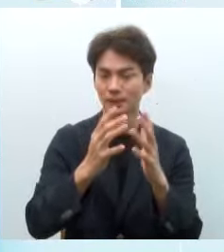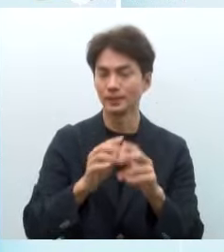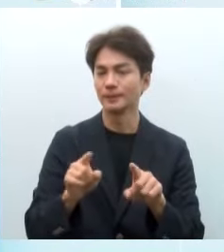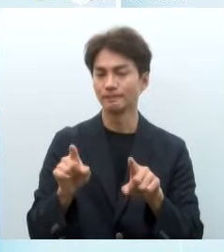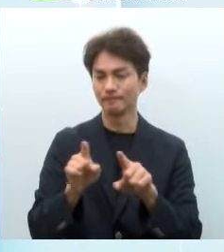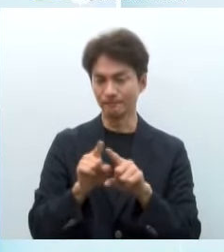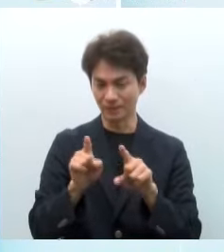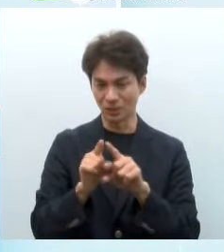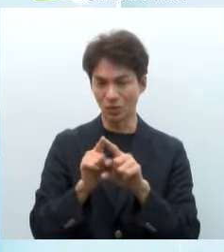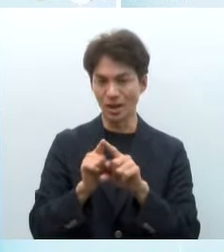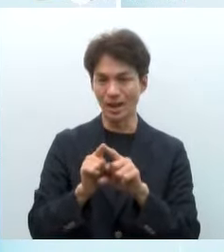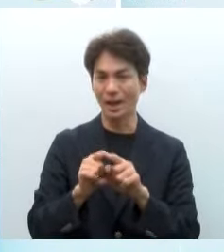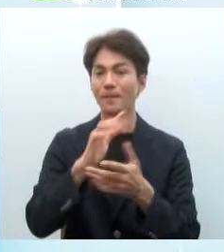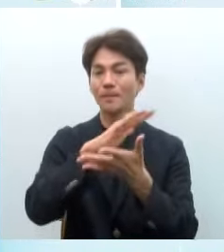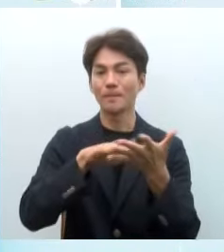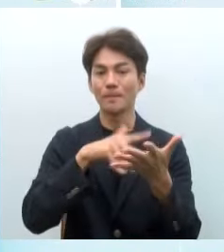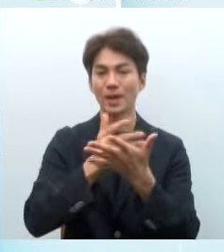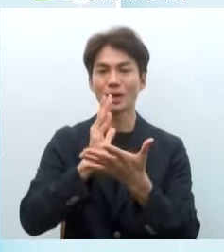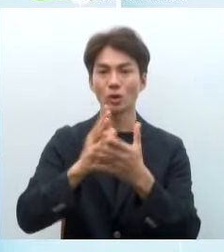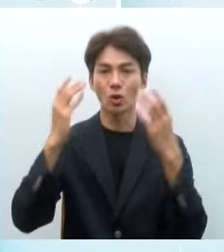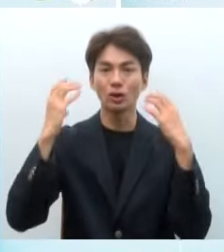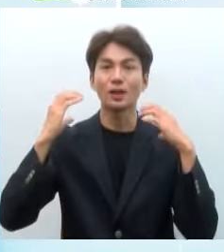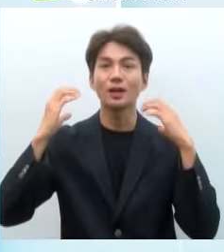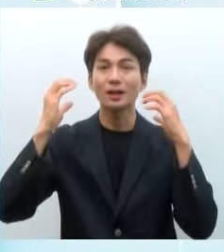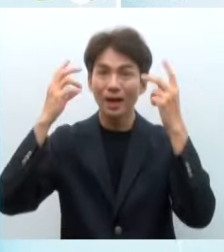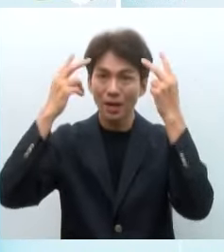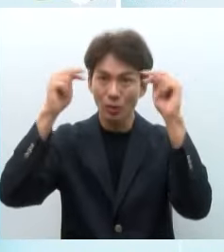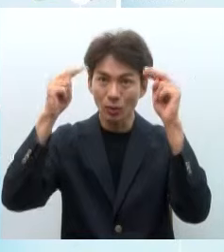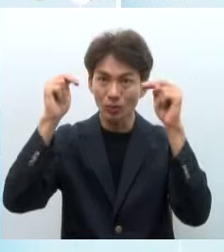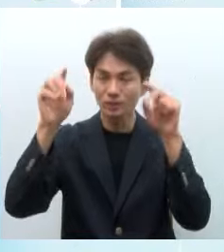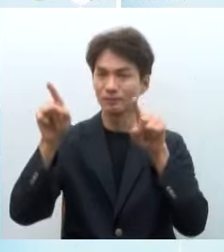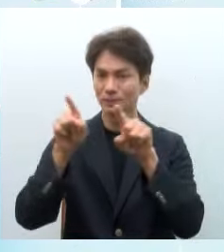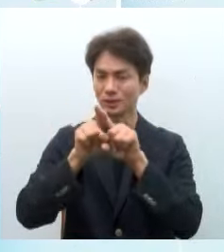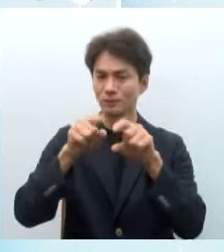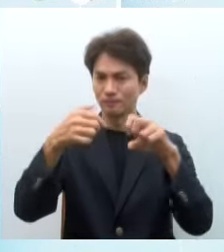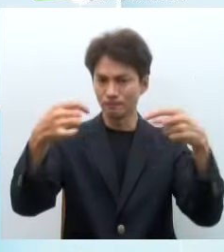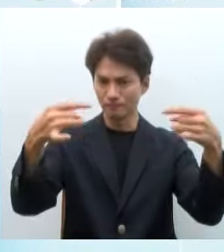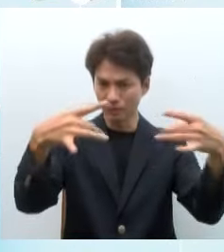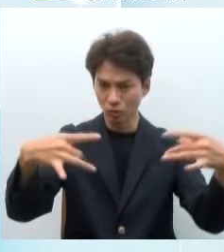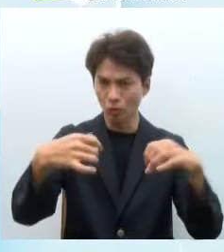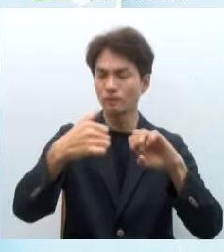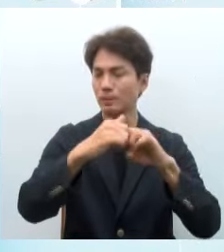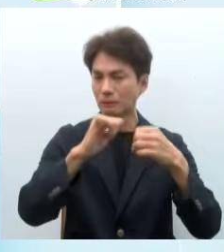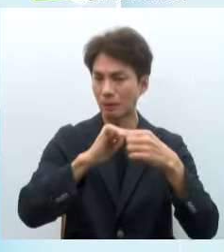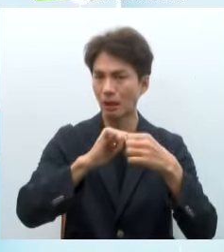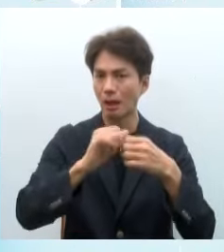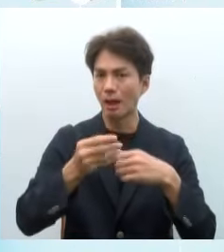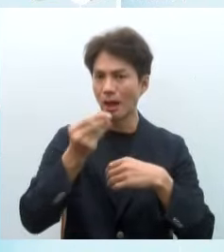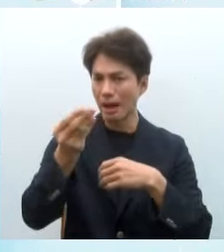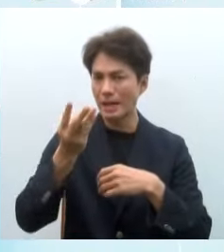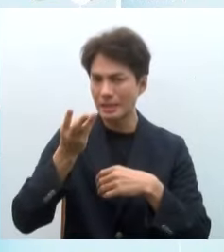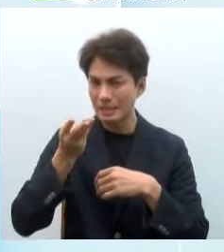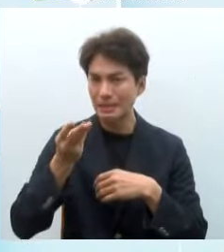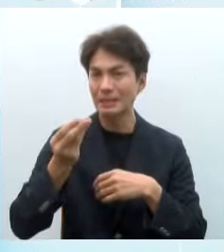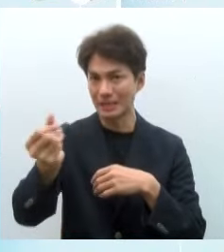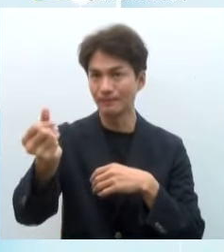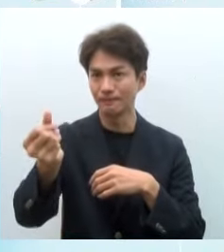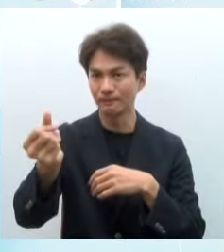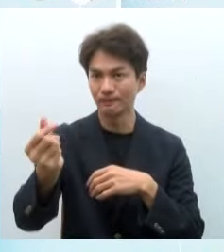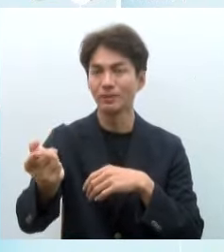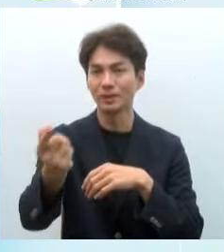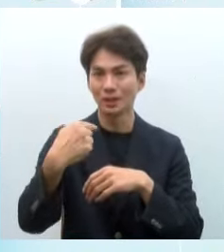ขให้คุณครูดังนั้นถ้าหากมีปัญหาเหล่านี้นะครับให้ท่านรีบนะครับหารือมาที่ก